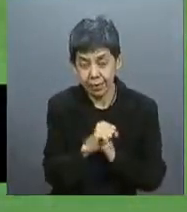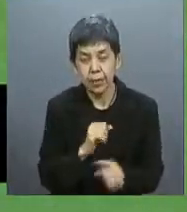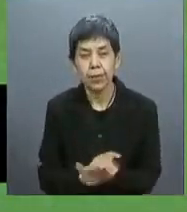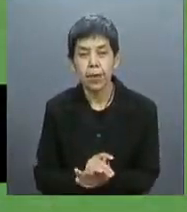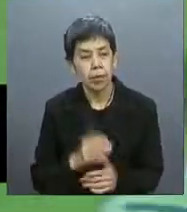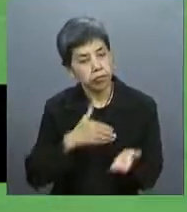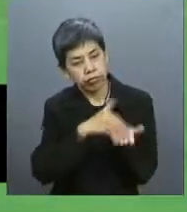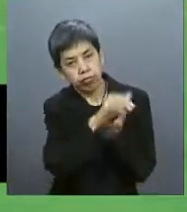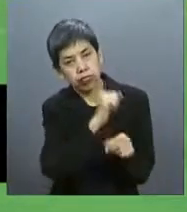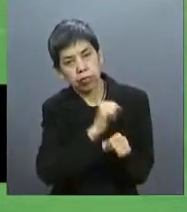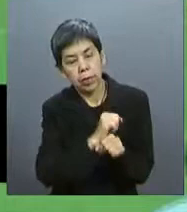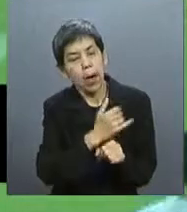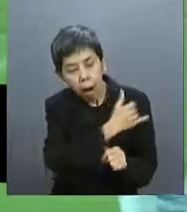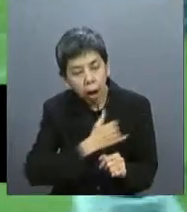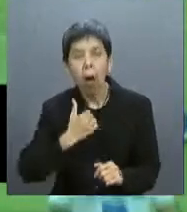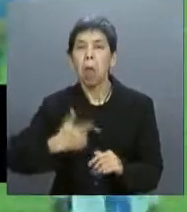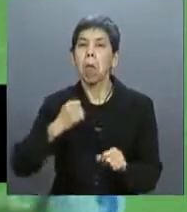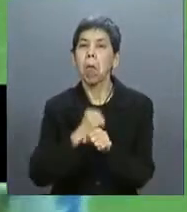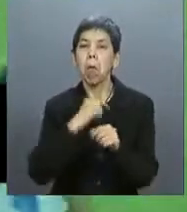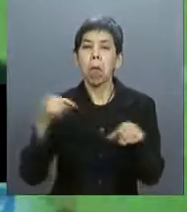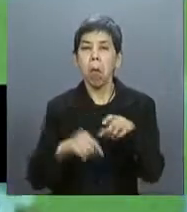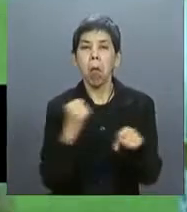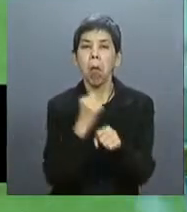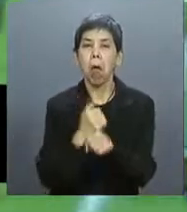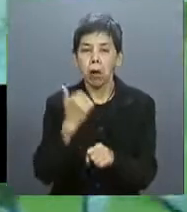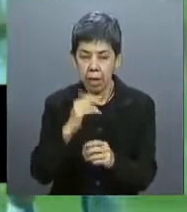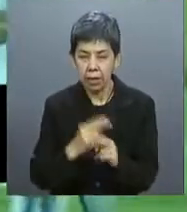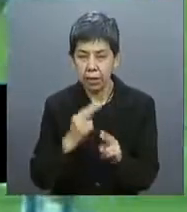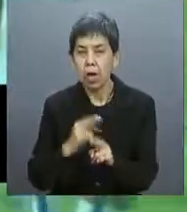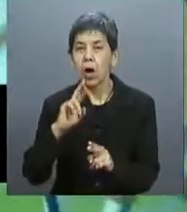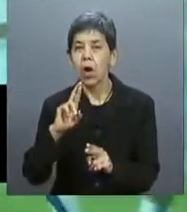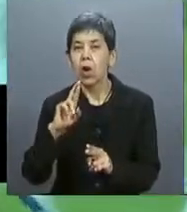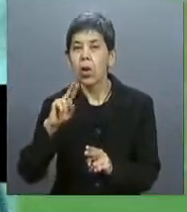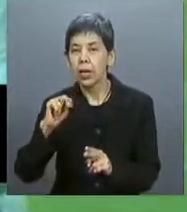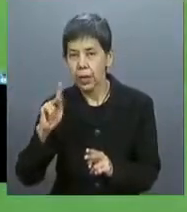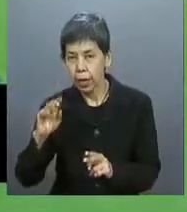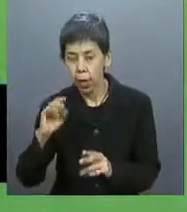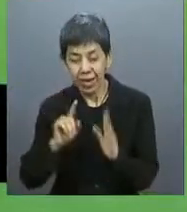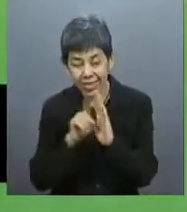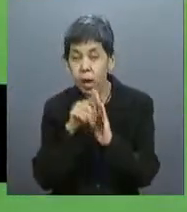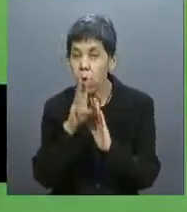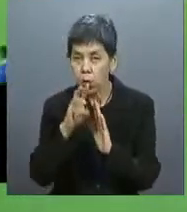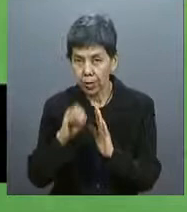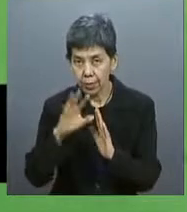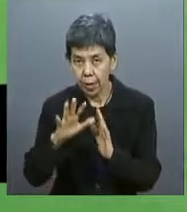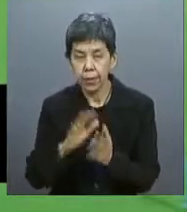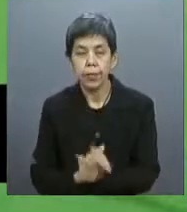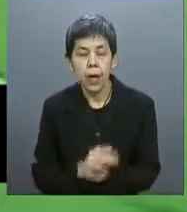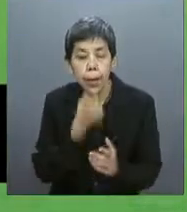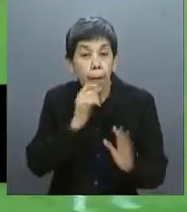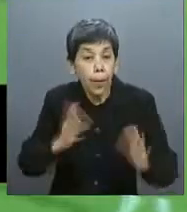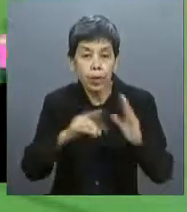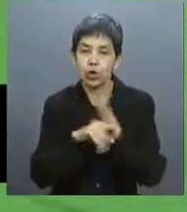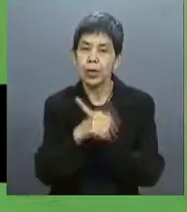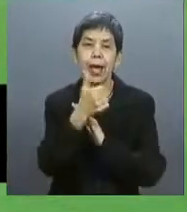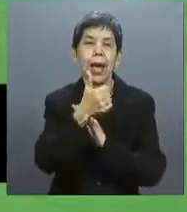ทธินันท์ถูกไล่ออกแต่ยังกลับมาชนะได้จากการยิงของโรดิโกแวลิจิโอนาทีที่65จบเกมชล